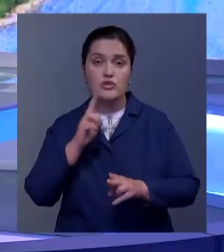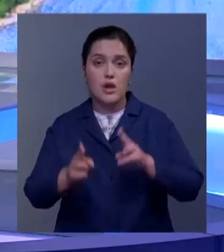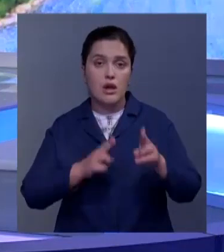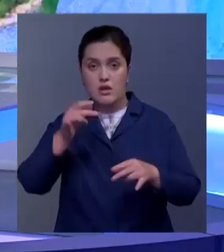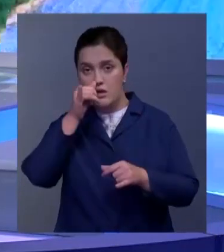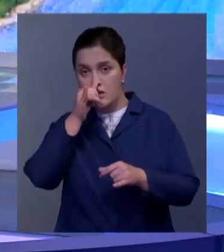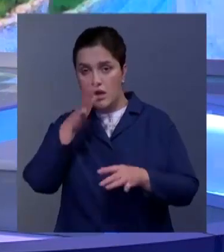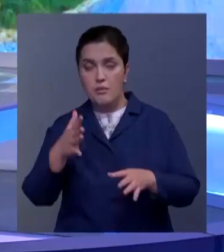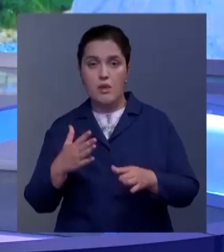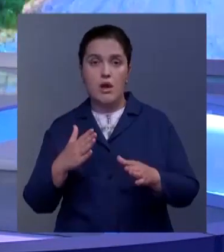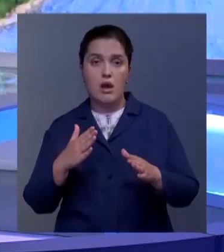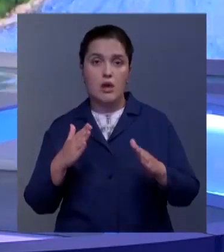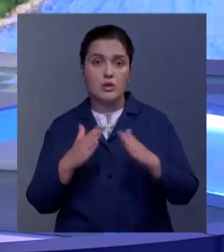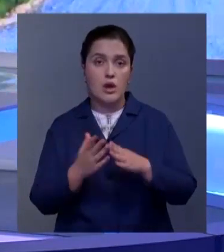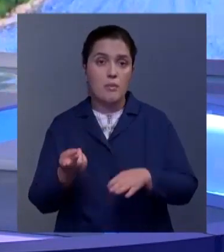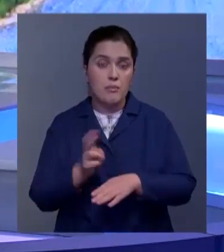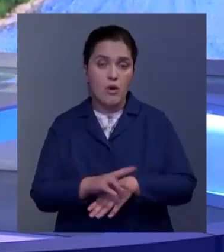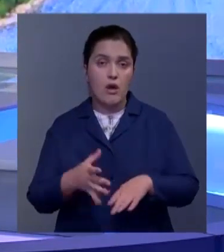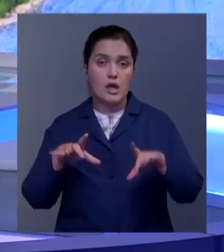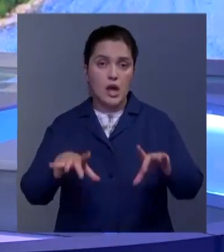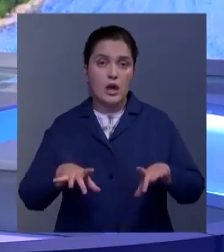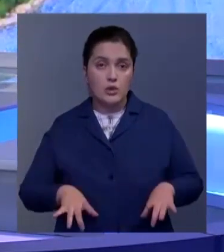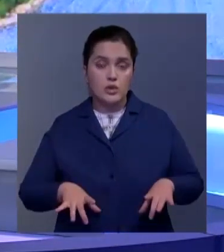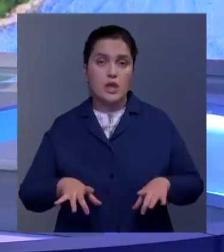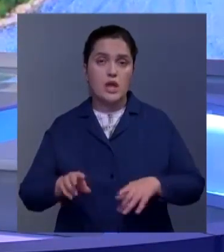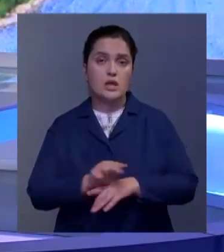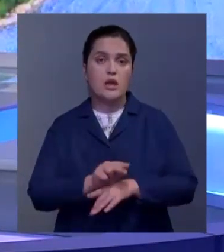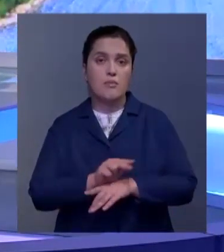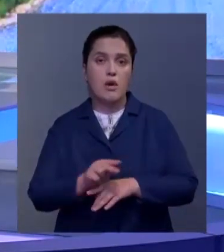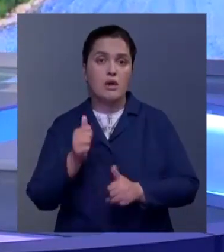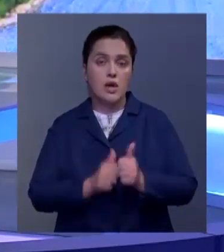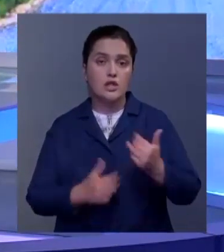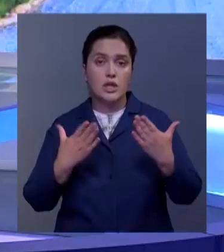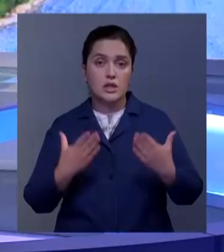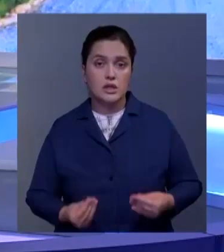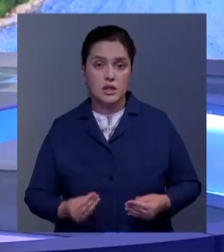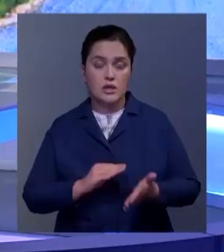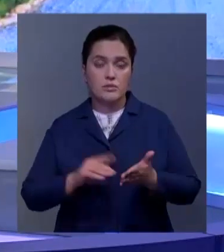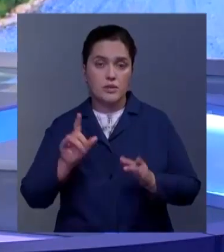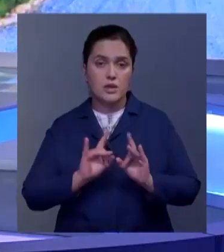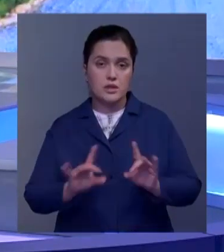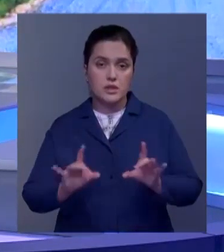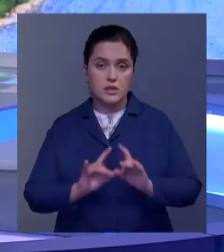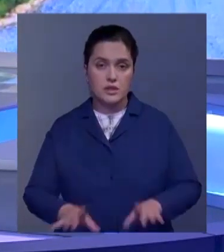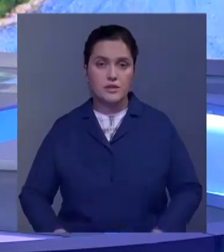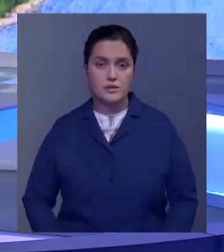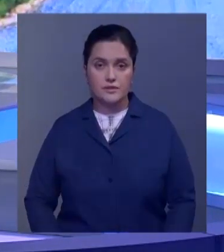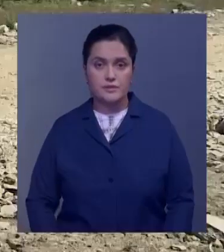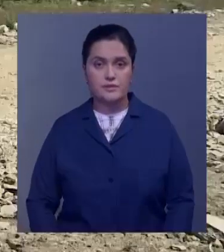не могут пробраться к домам, а колеса машин приходится ремонтировать чуть ли не через день. В этом убедилась и Анель Есенбердина.